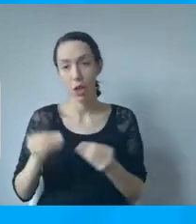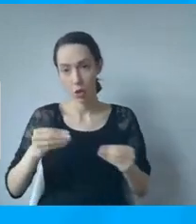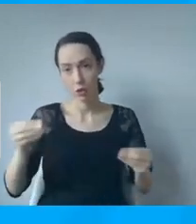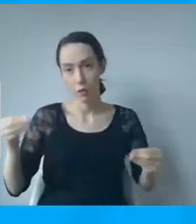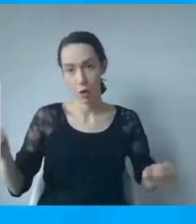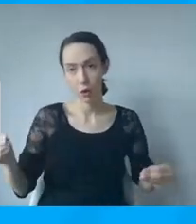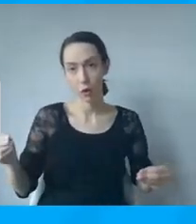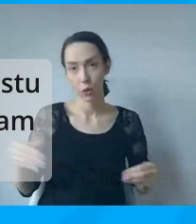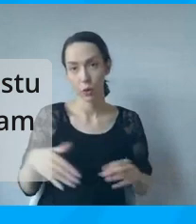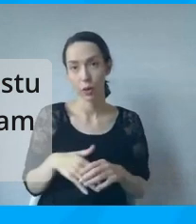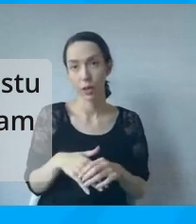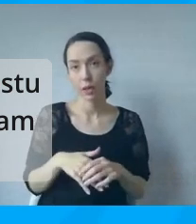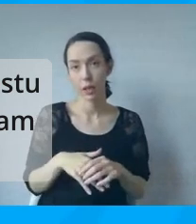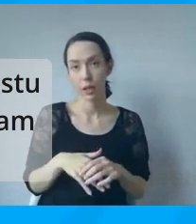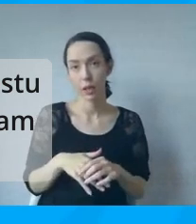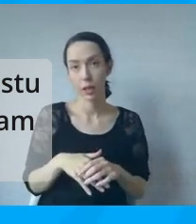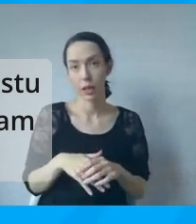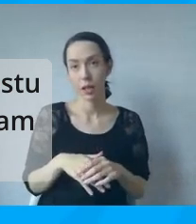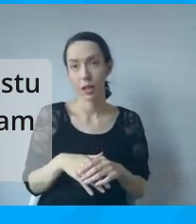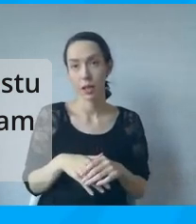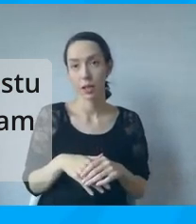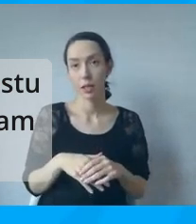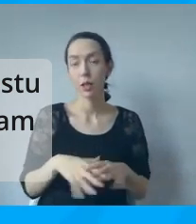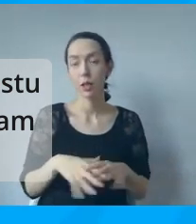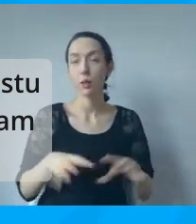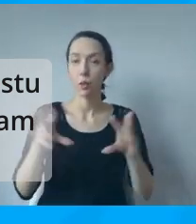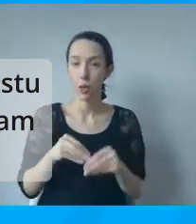na stażystę, tak? Zatrudniamy stażystów